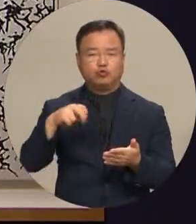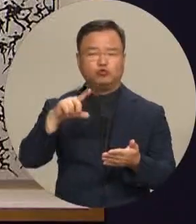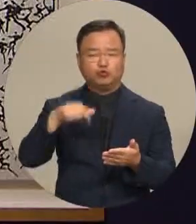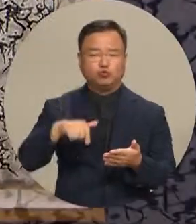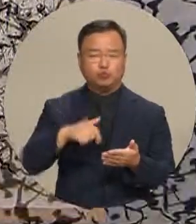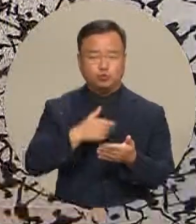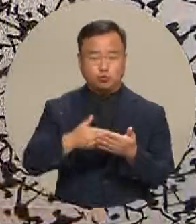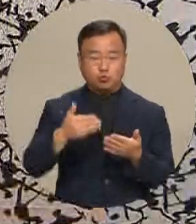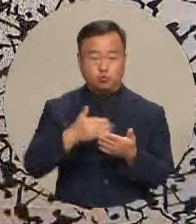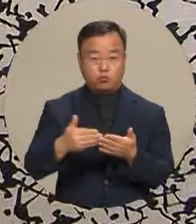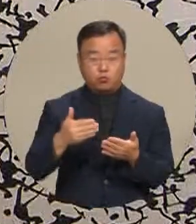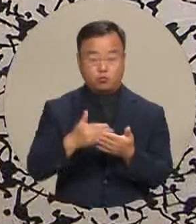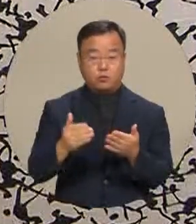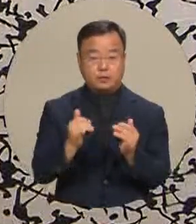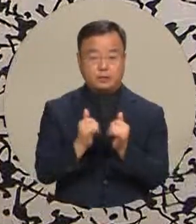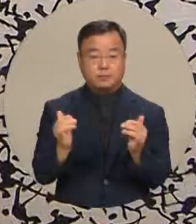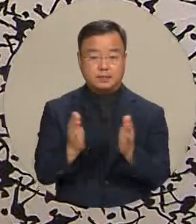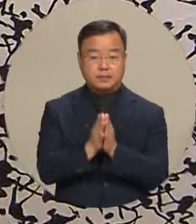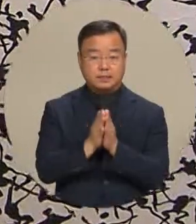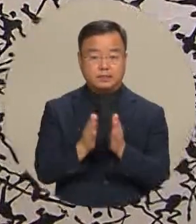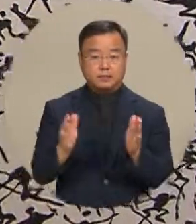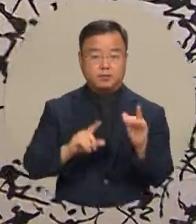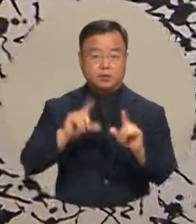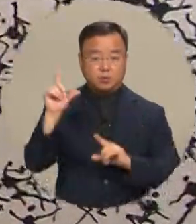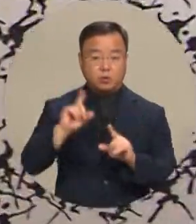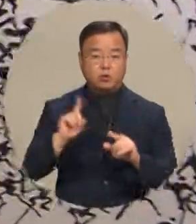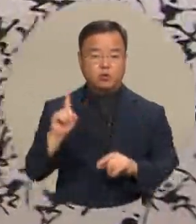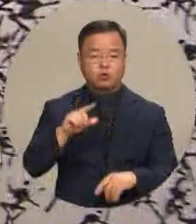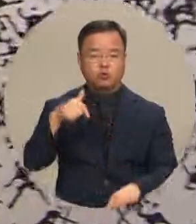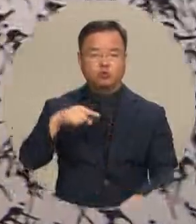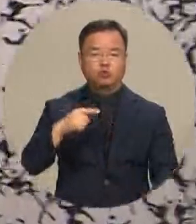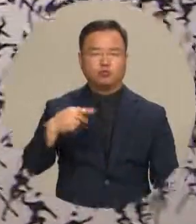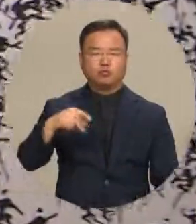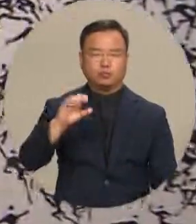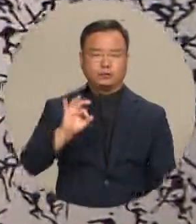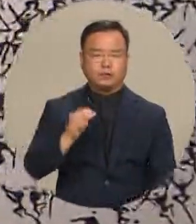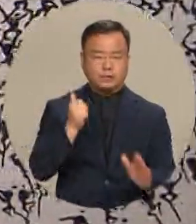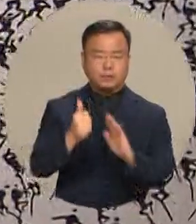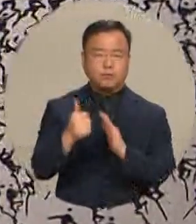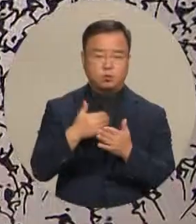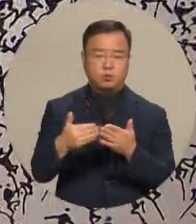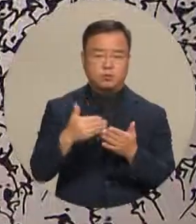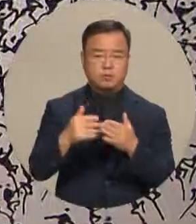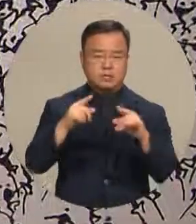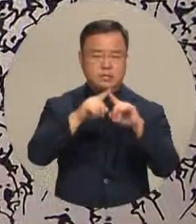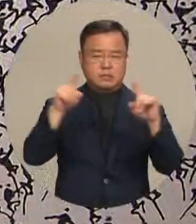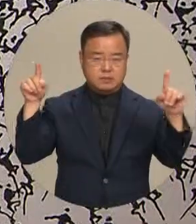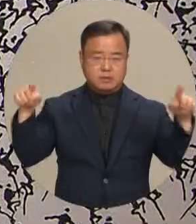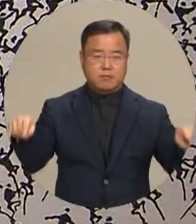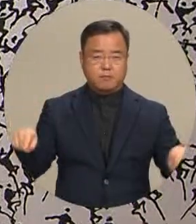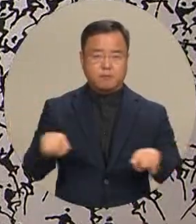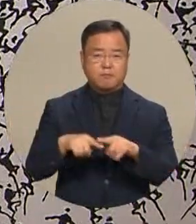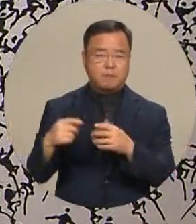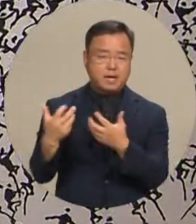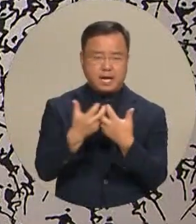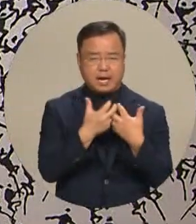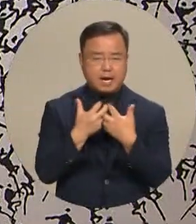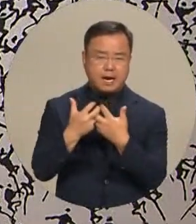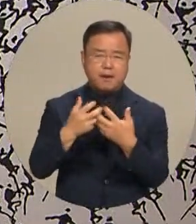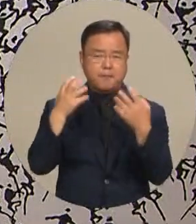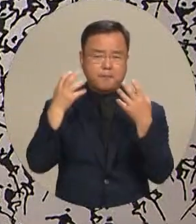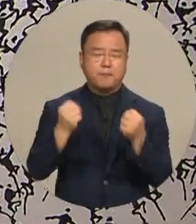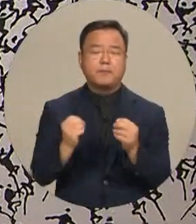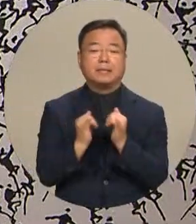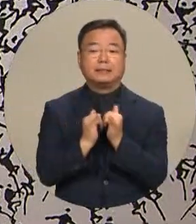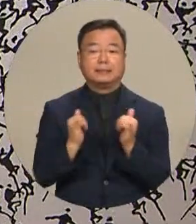걷기 시작한 이응노 화백의 대표작은 작품 군상입니다. 커다란 캔버스를 메운 셀 수 없이 많은